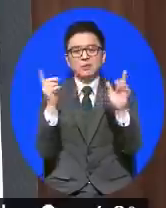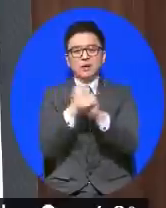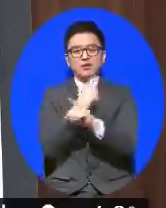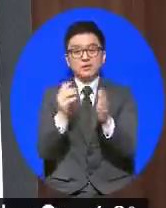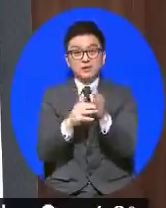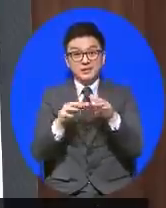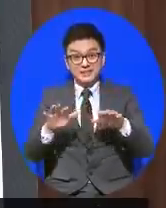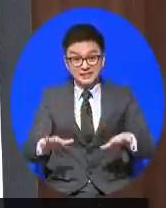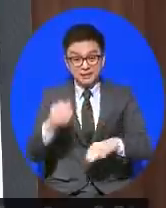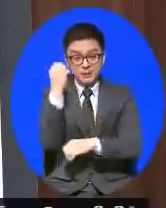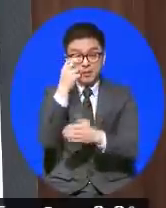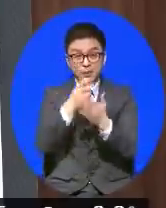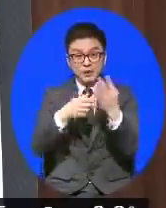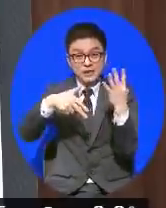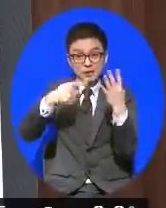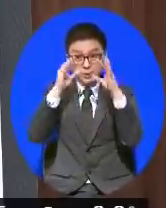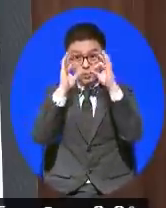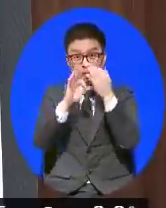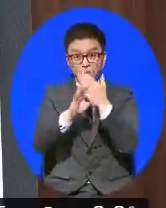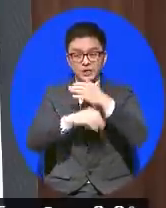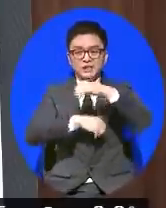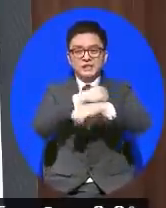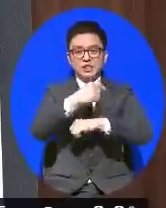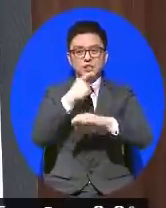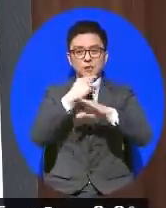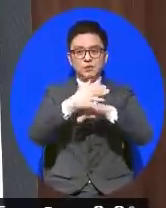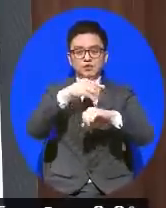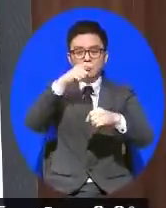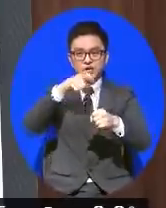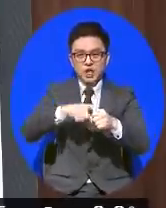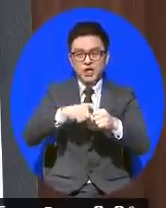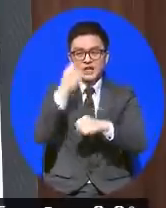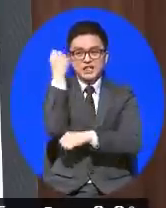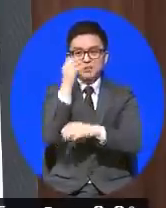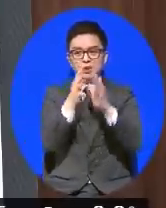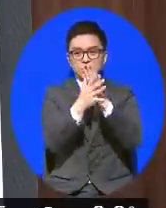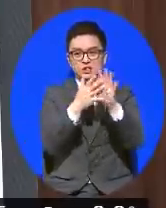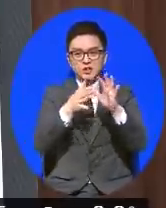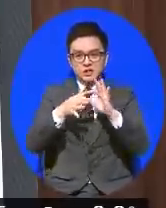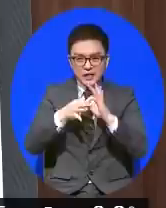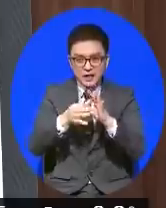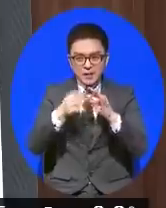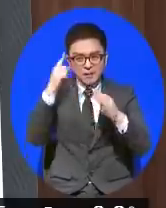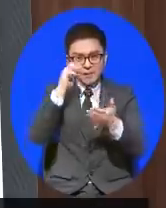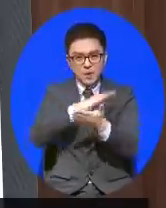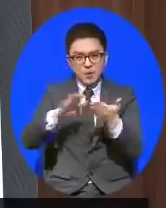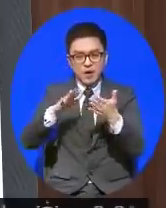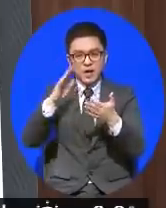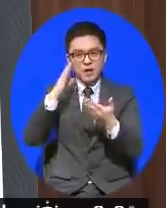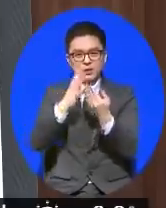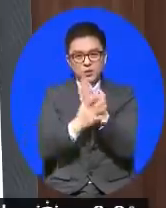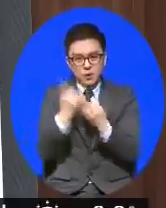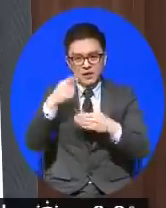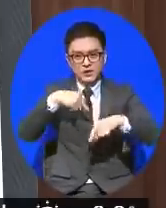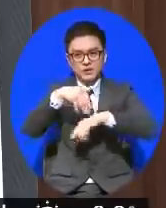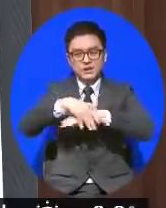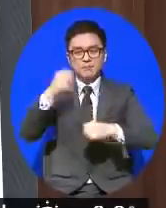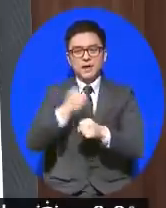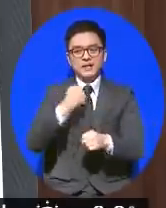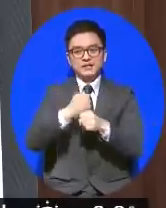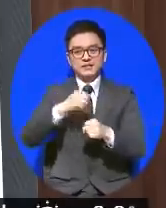4조는 자유민주적 기본 질서에 입각한 평화적 통일 정책을 수립한다입니다. 통일 방향 관련